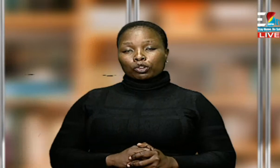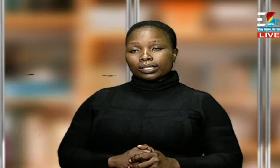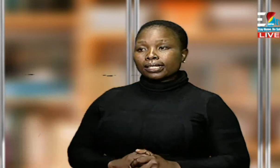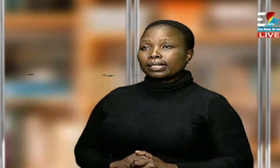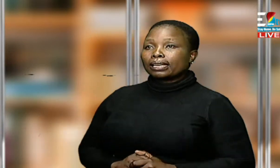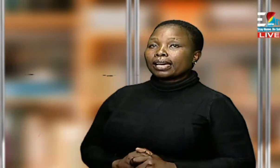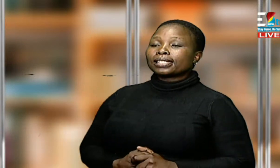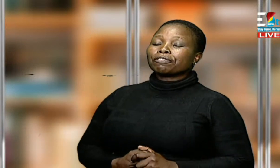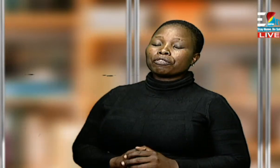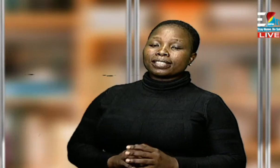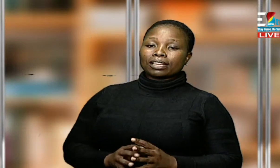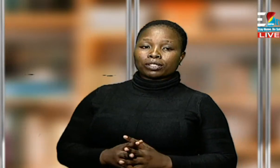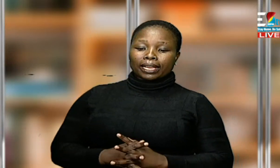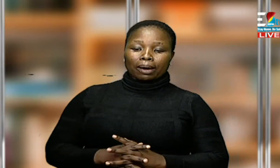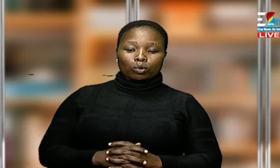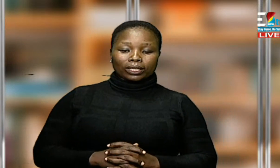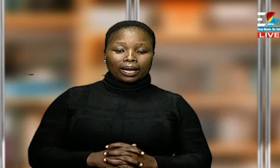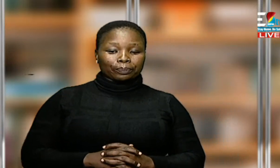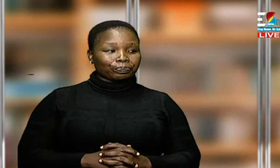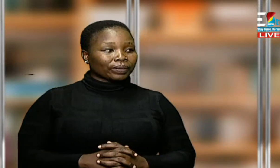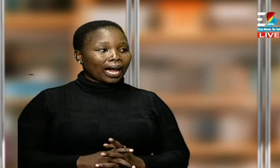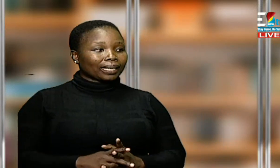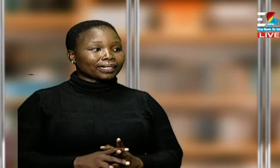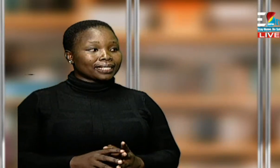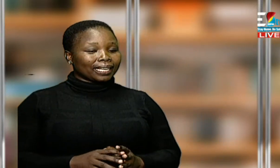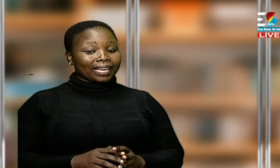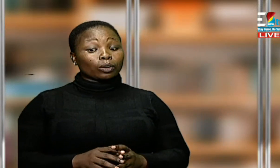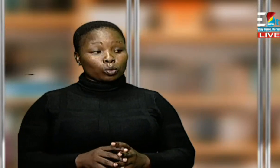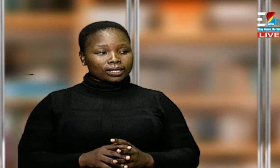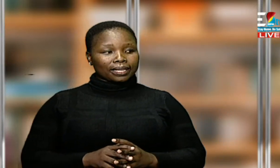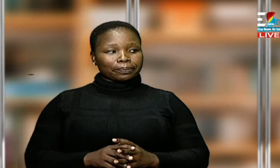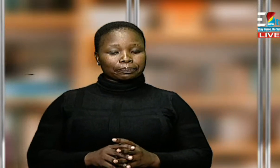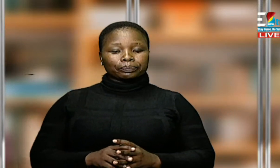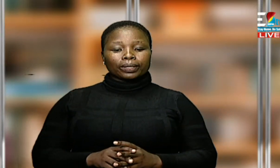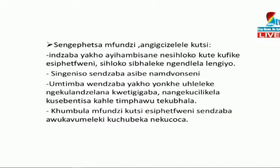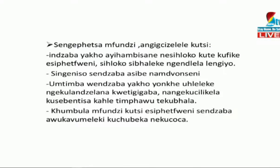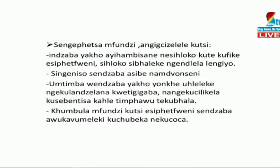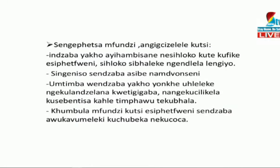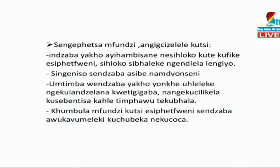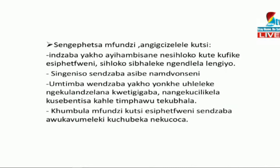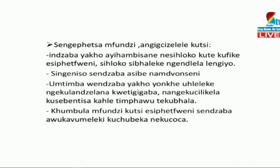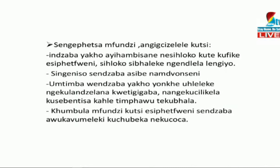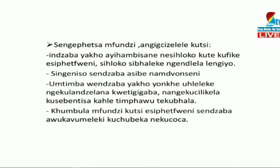sengephetha ke mfundisi esifundweni sefu sanamuhla angicizelele ukuthi